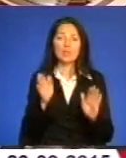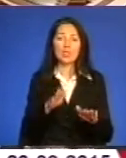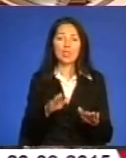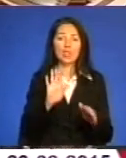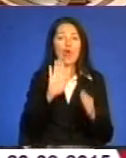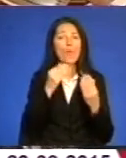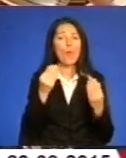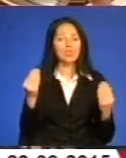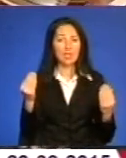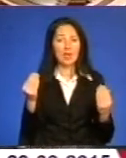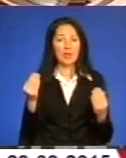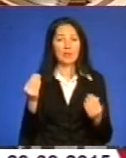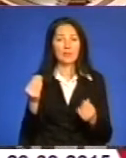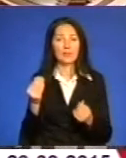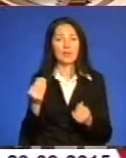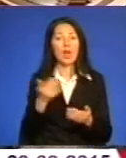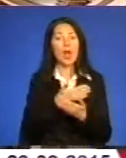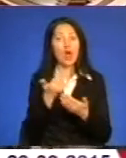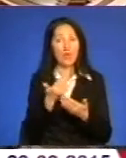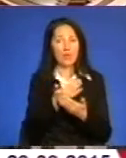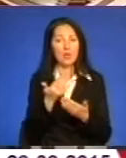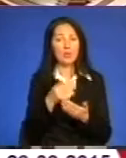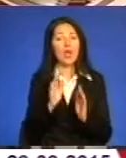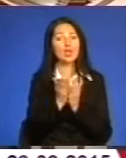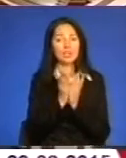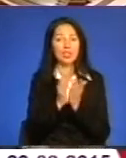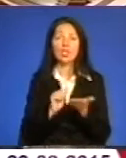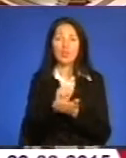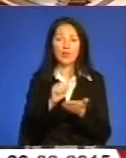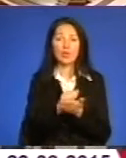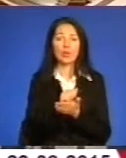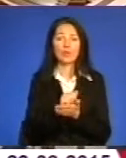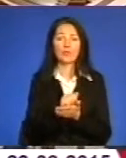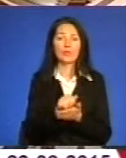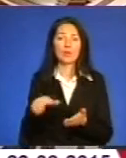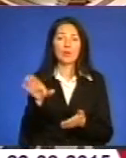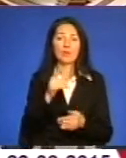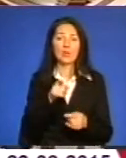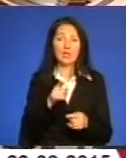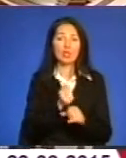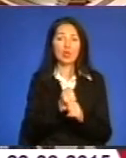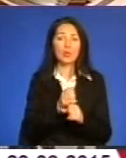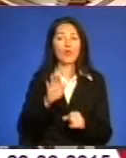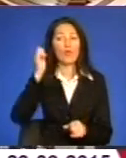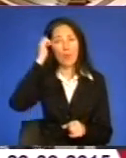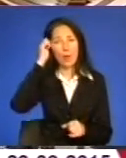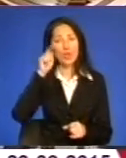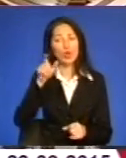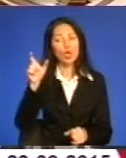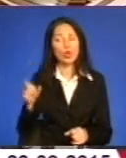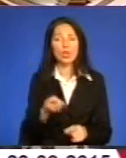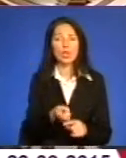музеї, і фільми, і книжки видано, то все зроблено. Пам'ять тої людини,